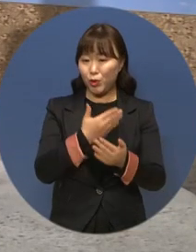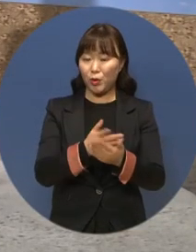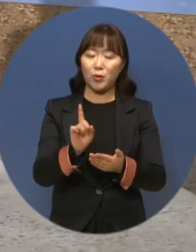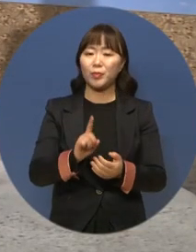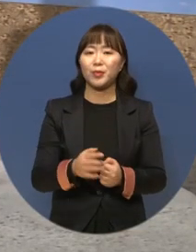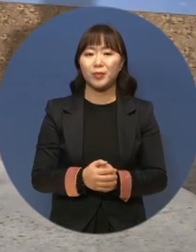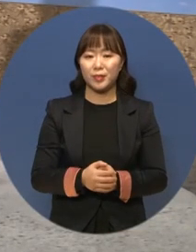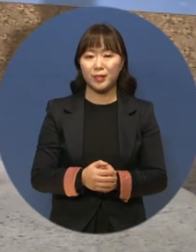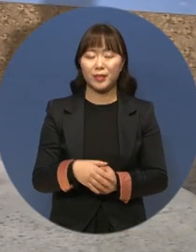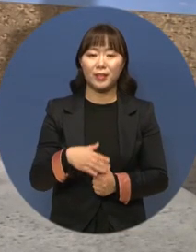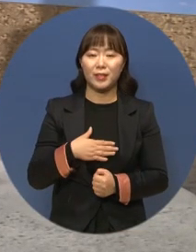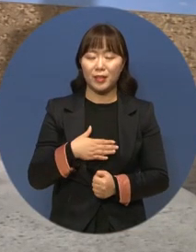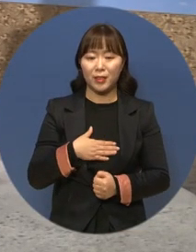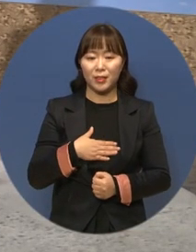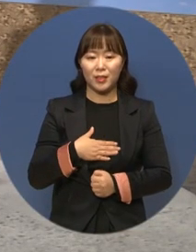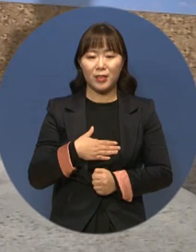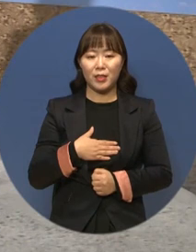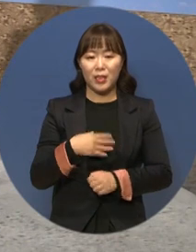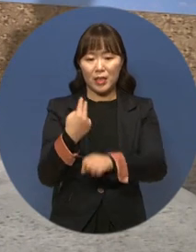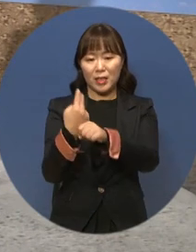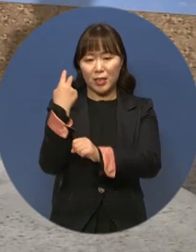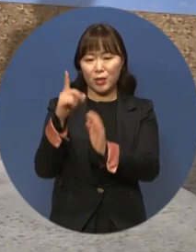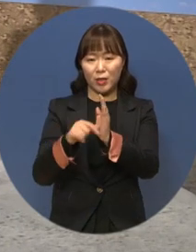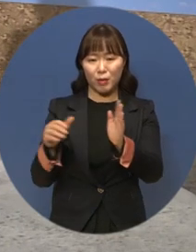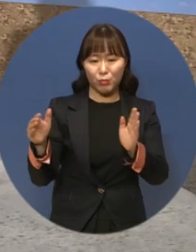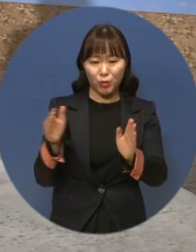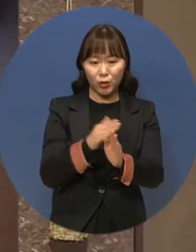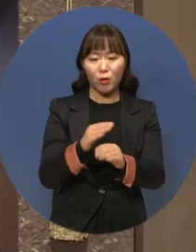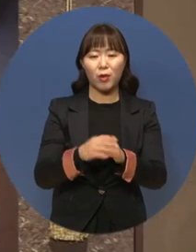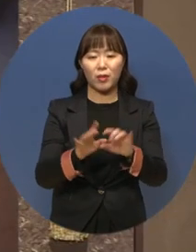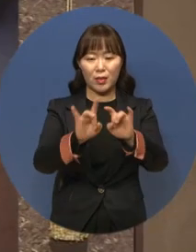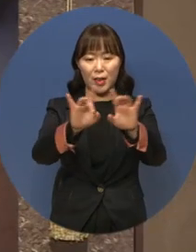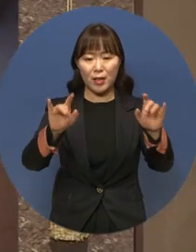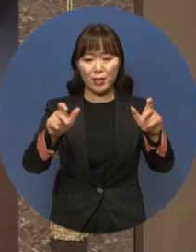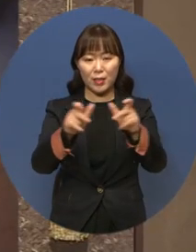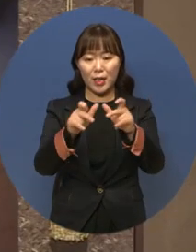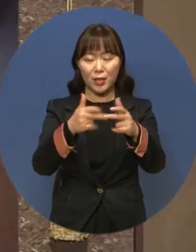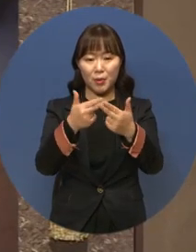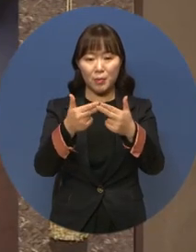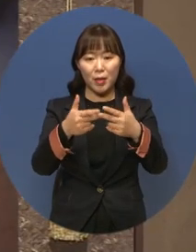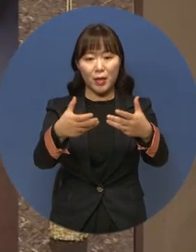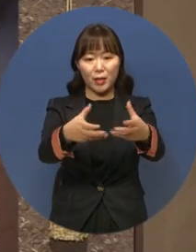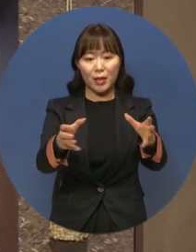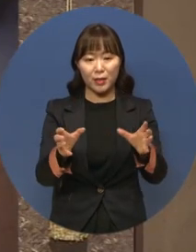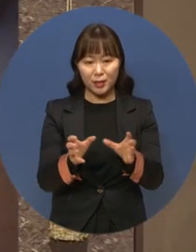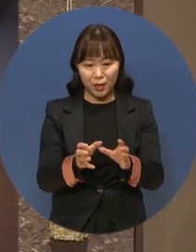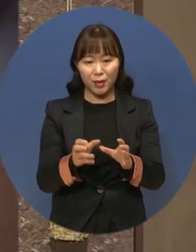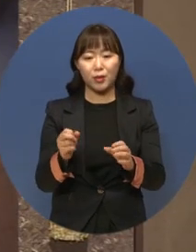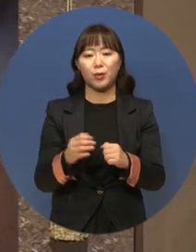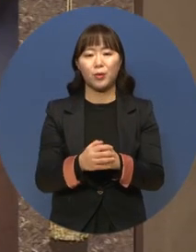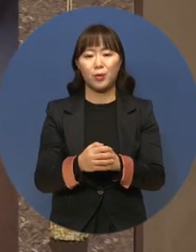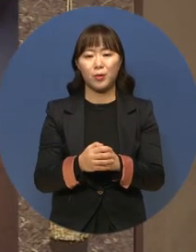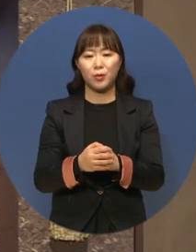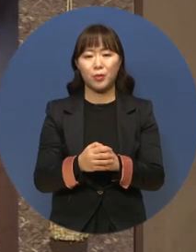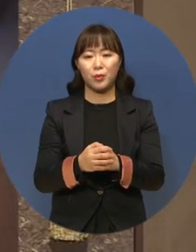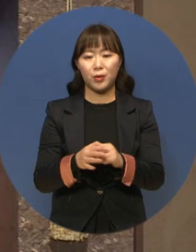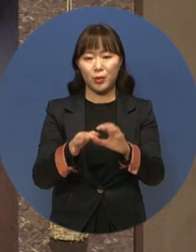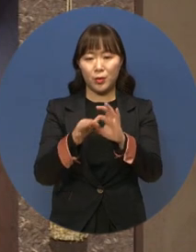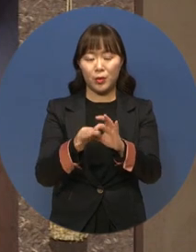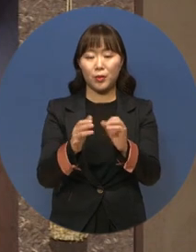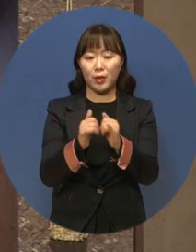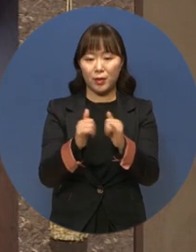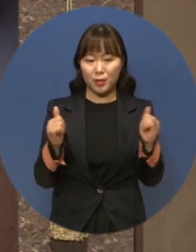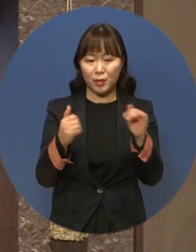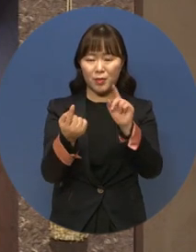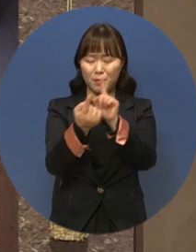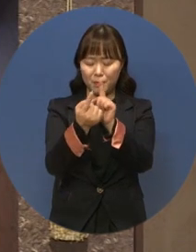부분들은 제가 그 2년 전부터 네. 각 협회 단체, 장애인 협회 단체 이런